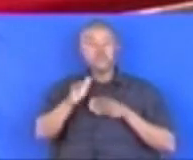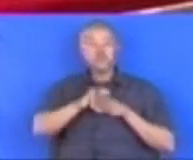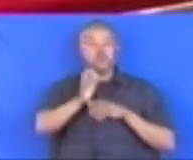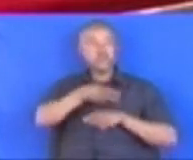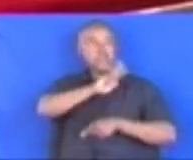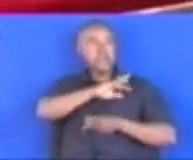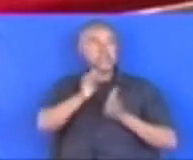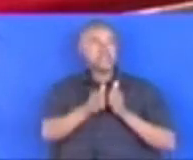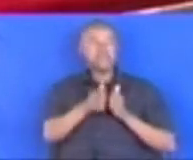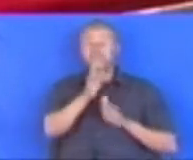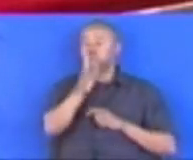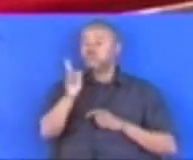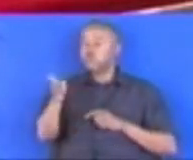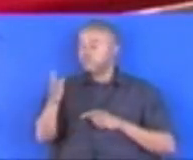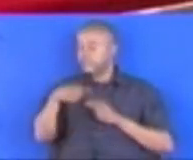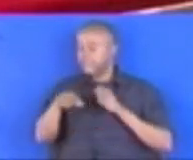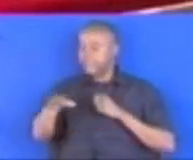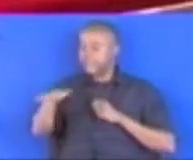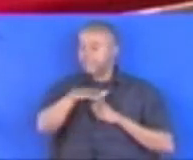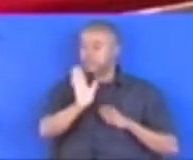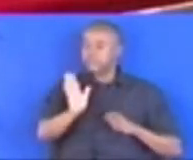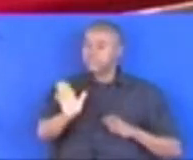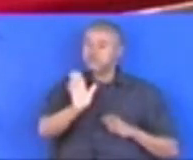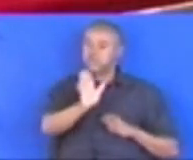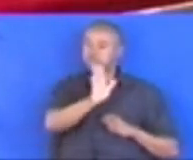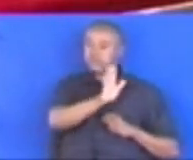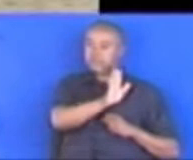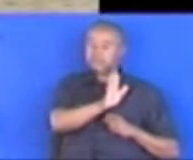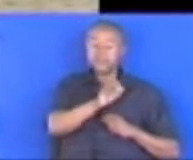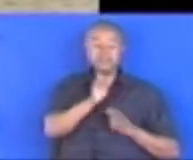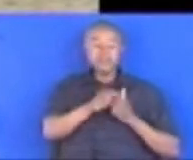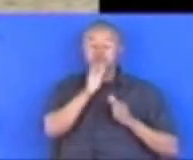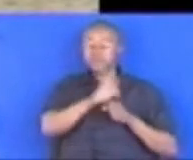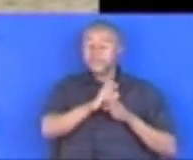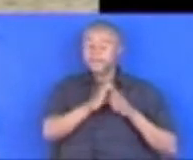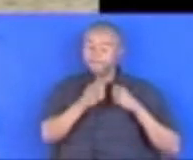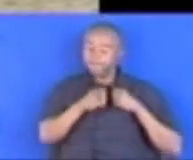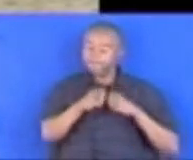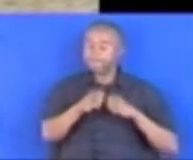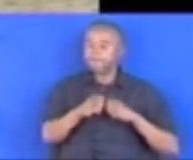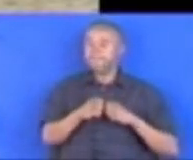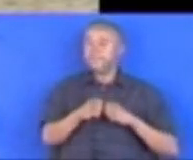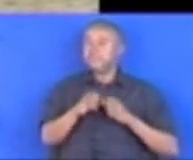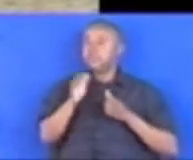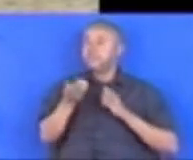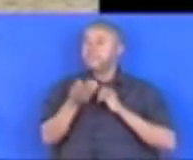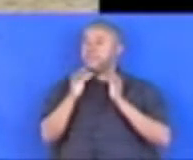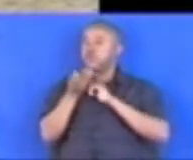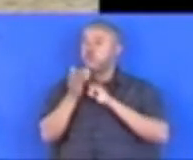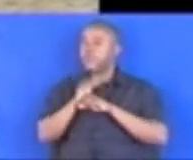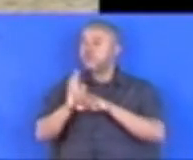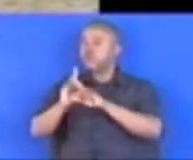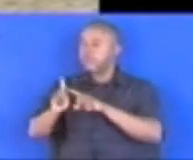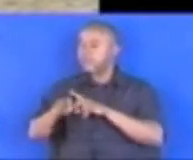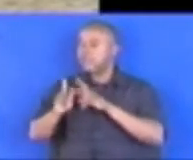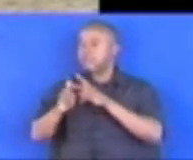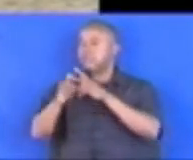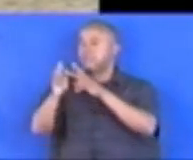rasilimali zilizopo katika maeneo yao, ambapo mambo yamefanyika mengi ikiwemo ujenzi wa miundombinu mbalimbali kama